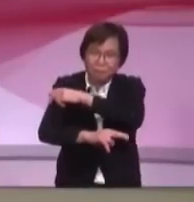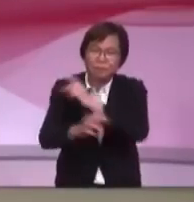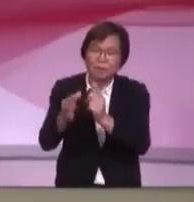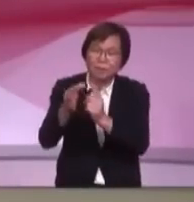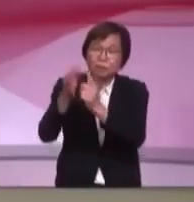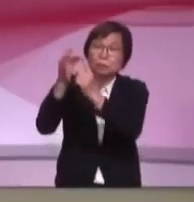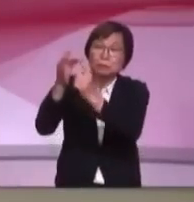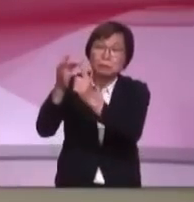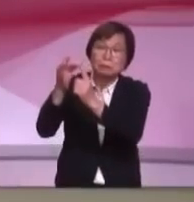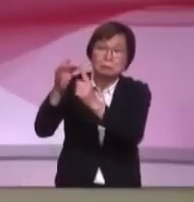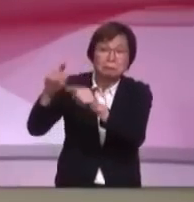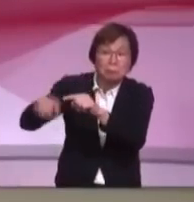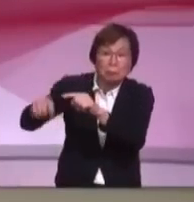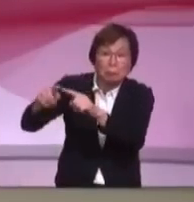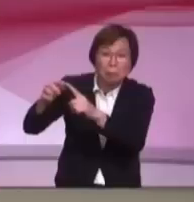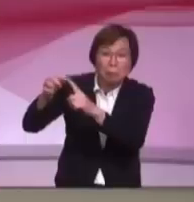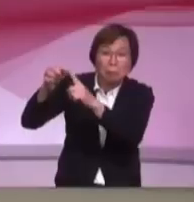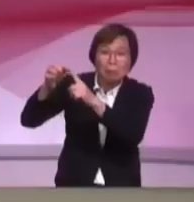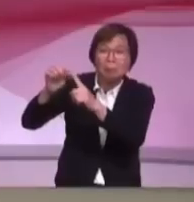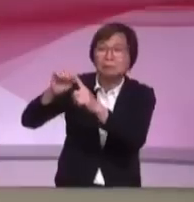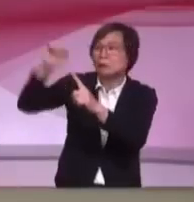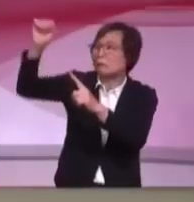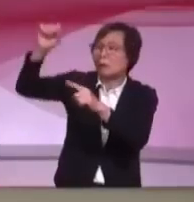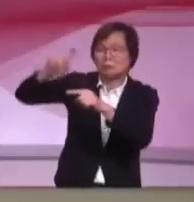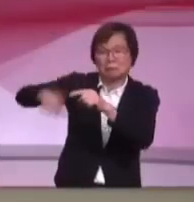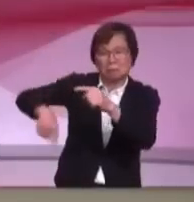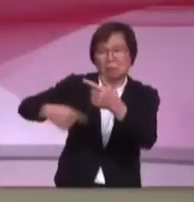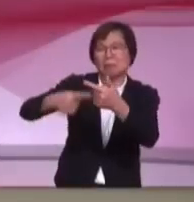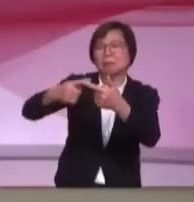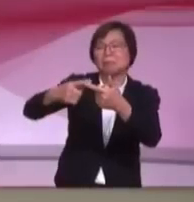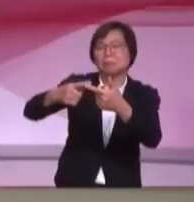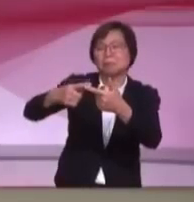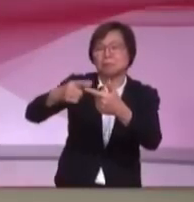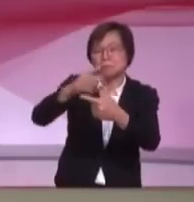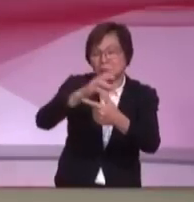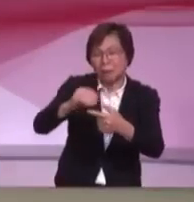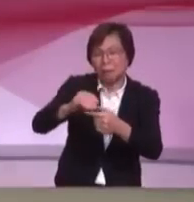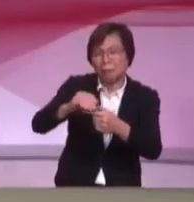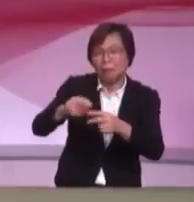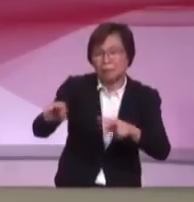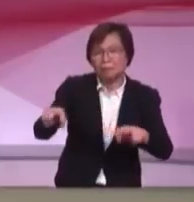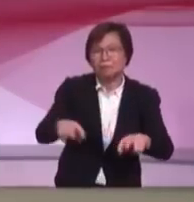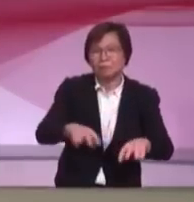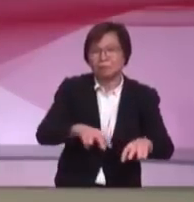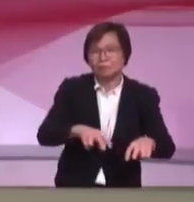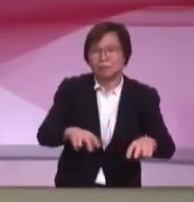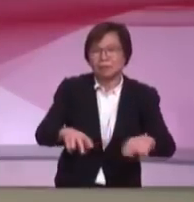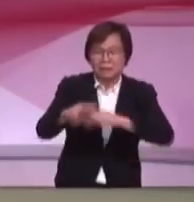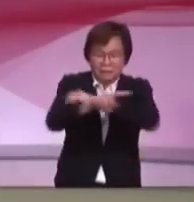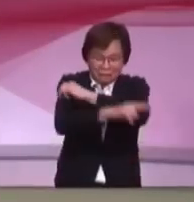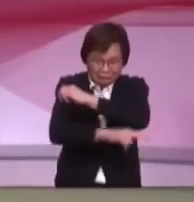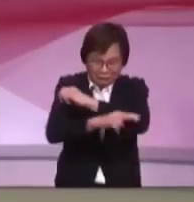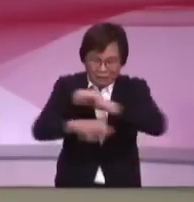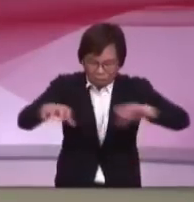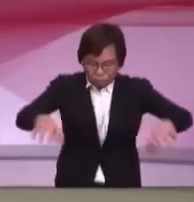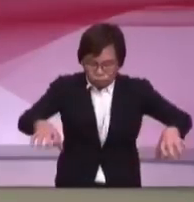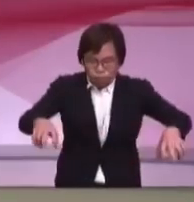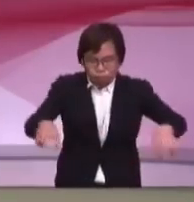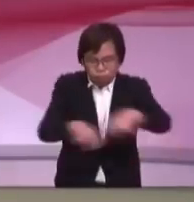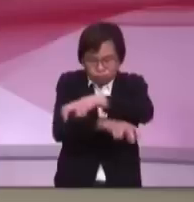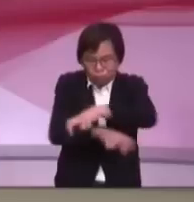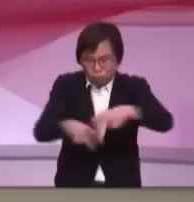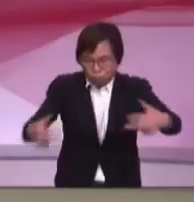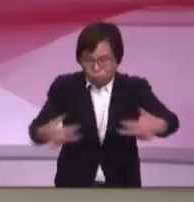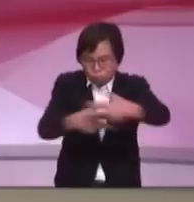kecuali negeri Sabah, manakala pergerakan rentas negeri masih tidak